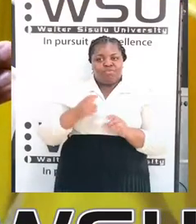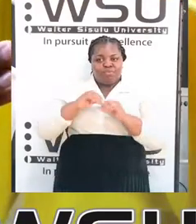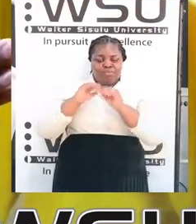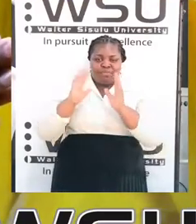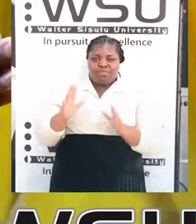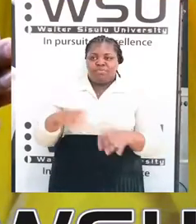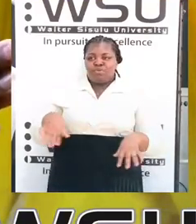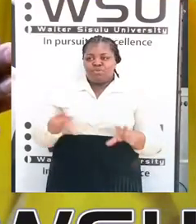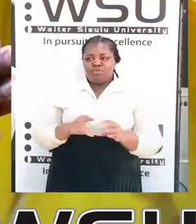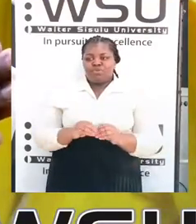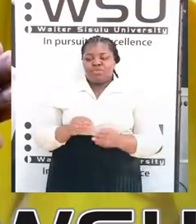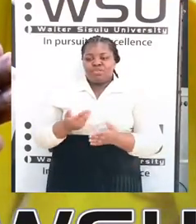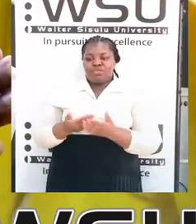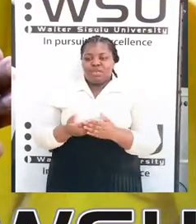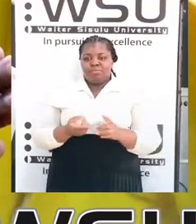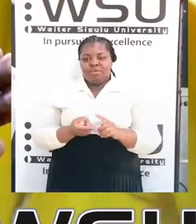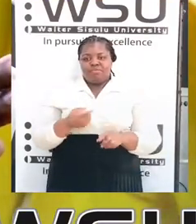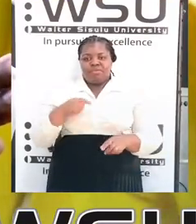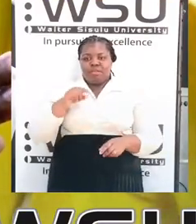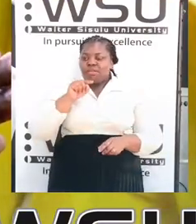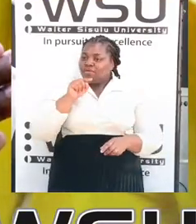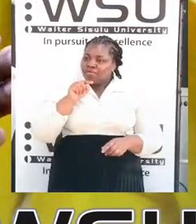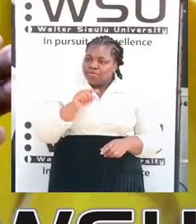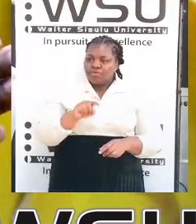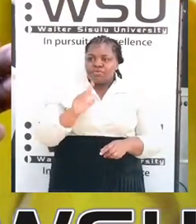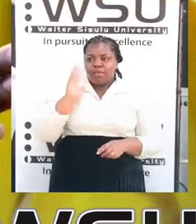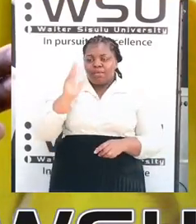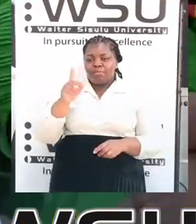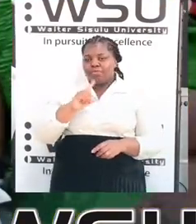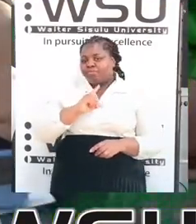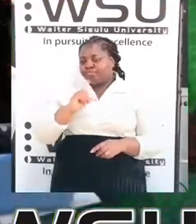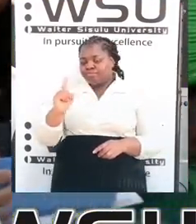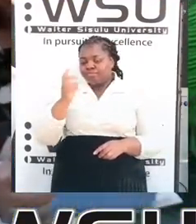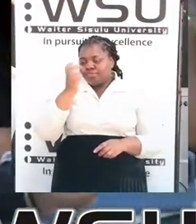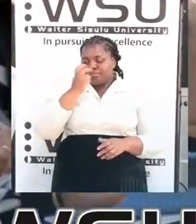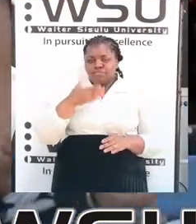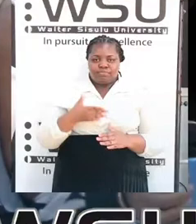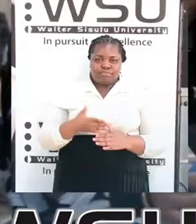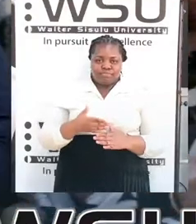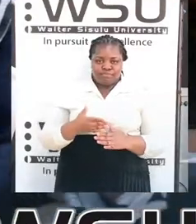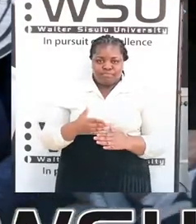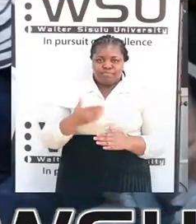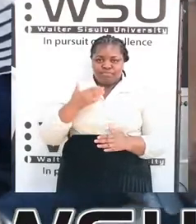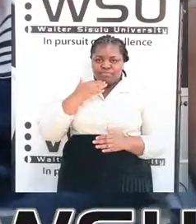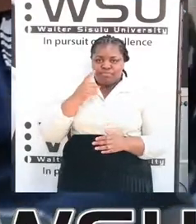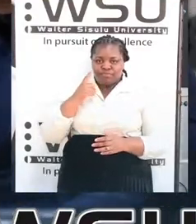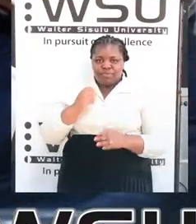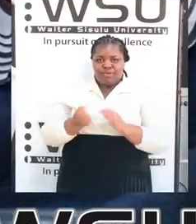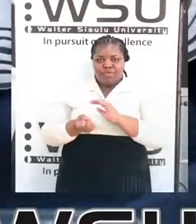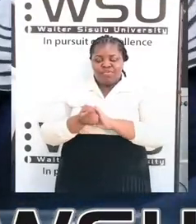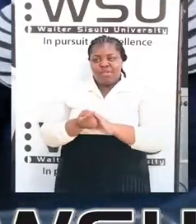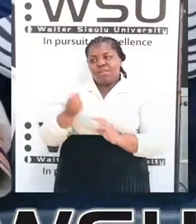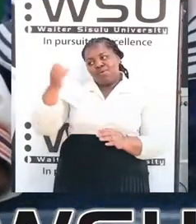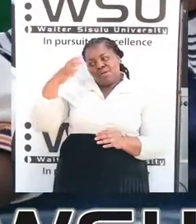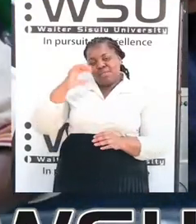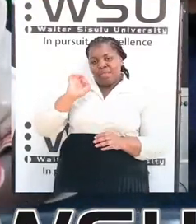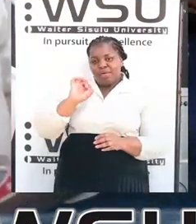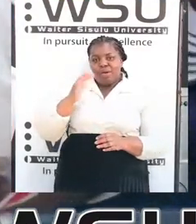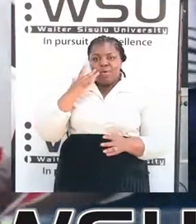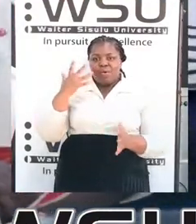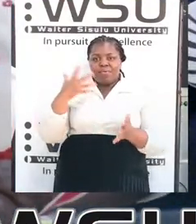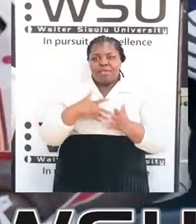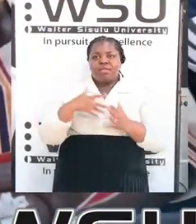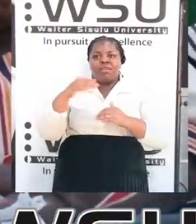ezulwini. Zonke indawo abafunyanwa bekuzo bezawuhla benyuka befuna imisebenzi mabuvele ukukhanya kwakho. Sele